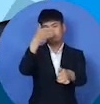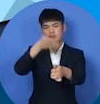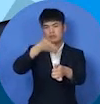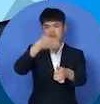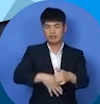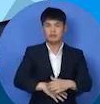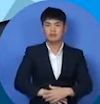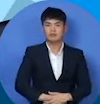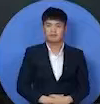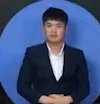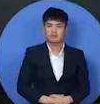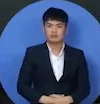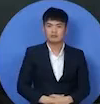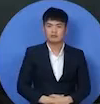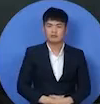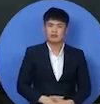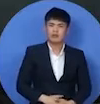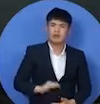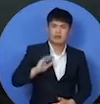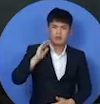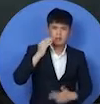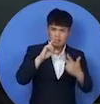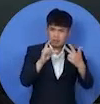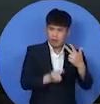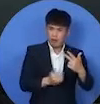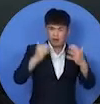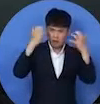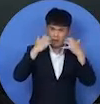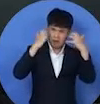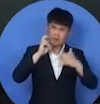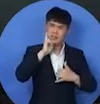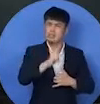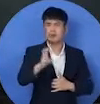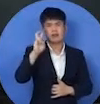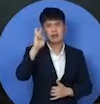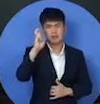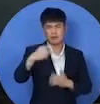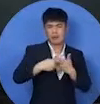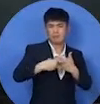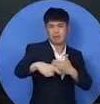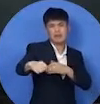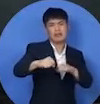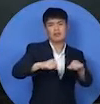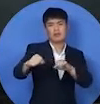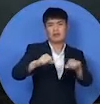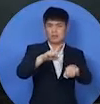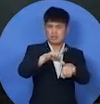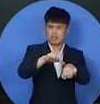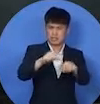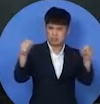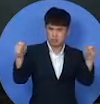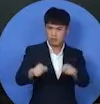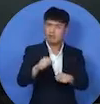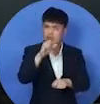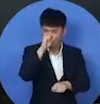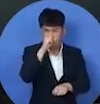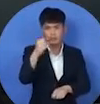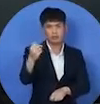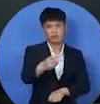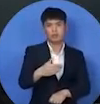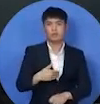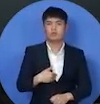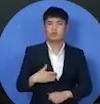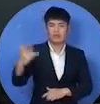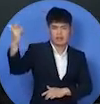채용지원담당자에게 문의 바랍니다. 불볕더위가 예상되는 7월입니다. 장시간 바깥 활동을 자제하고 자외선